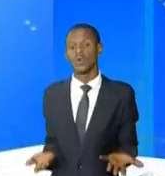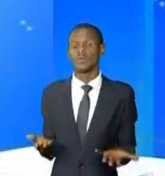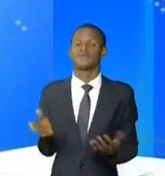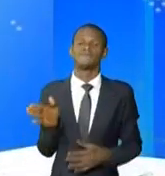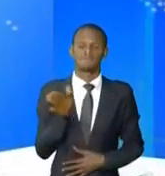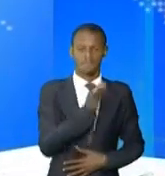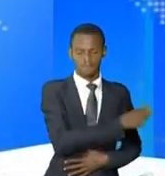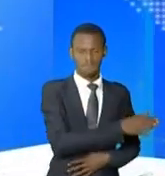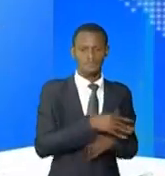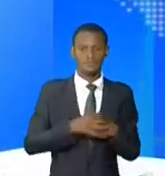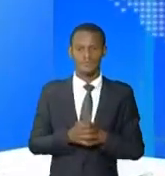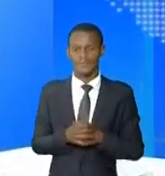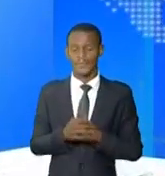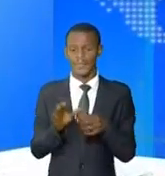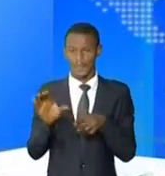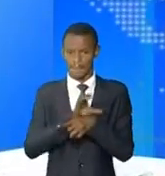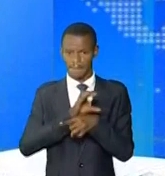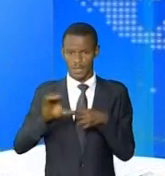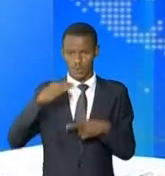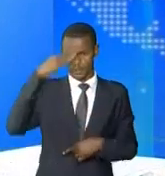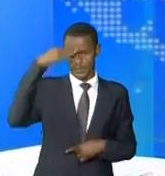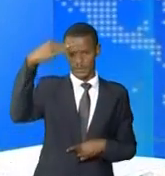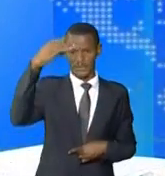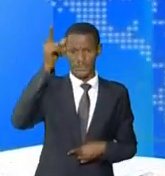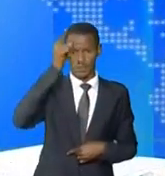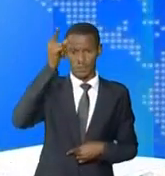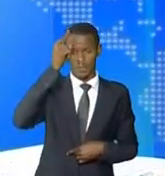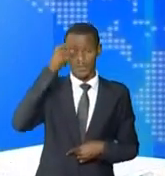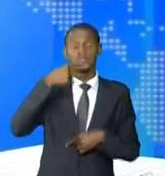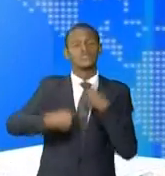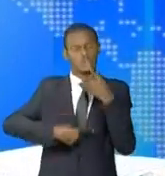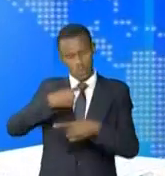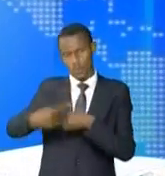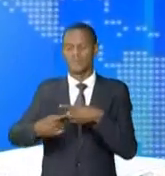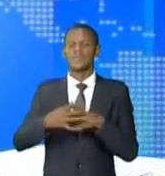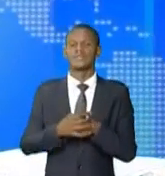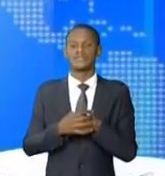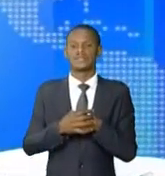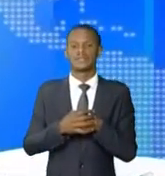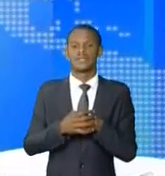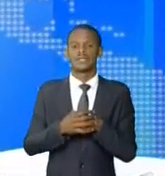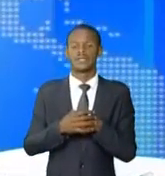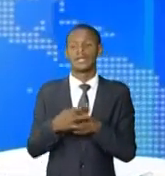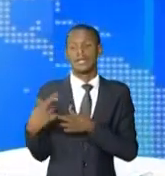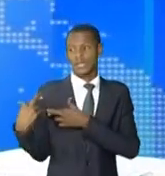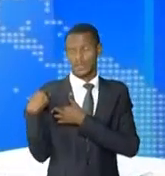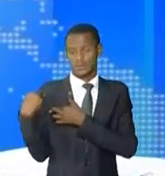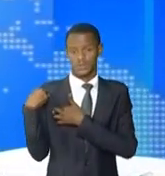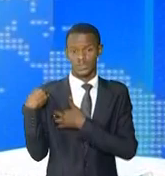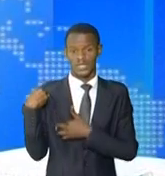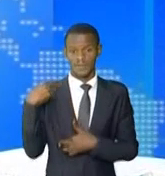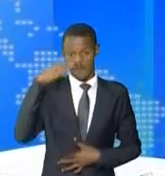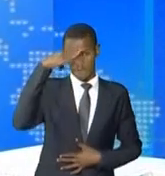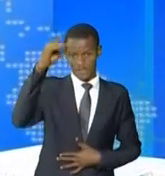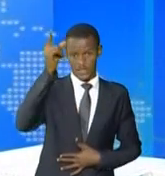Reprise des cours à l'université de Lubumbashi, le recteur de cette université, Gilbert Kishibafitula, a organisé un